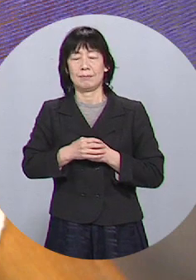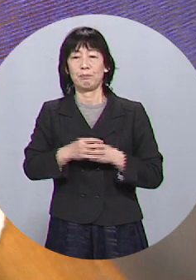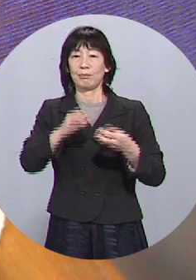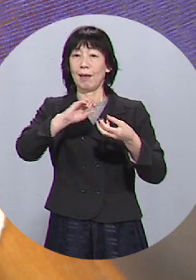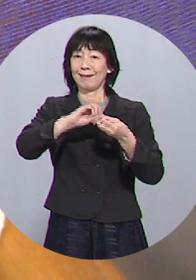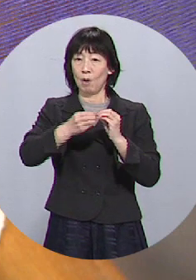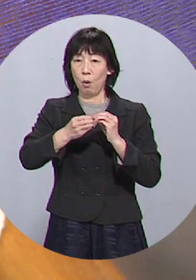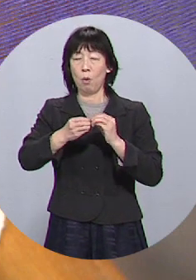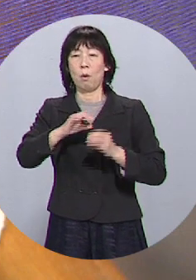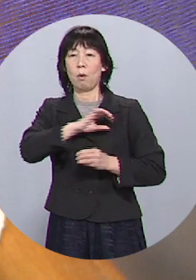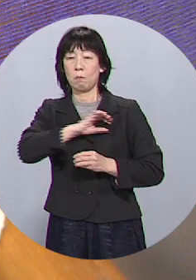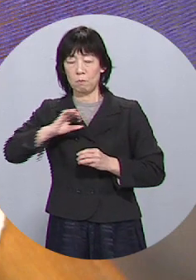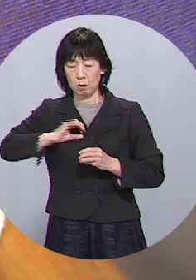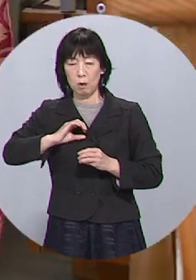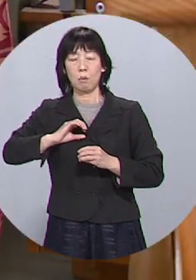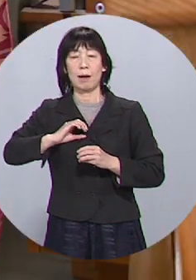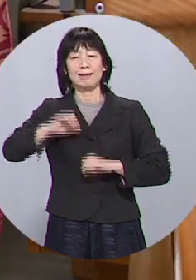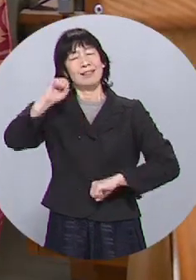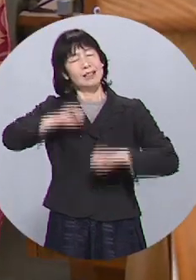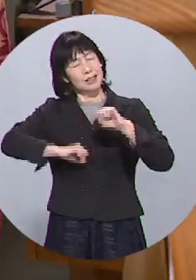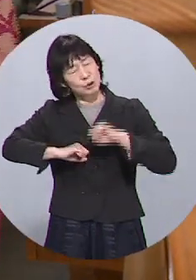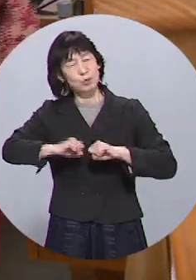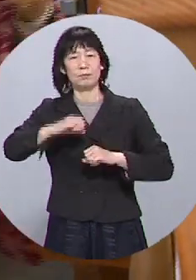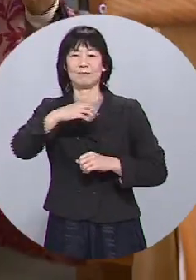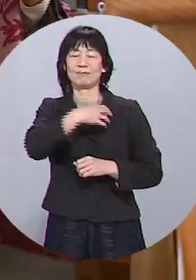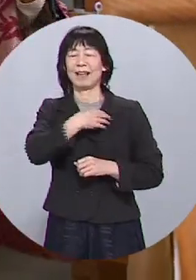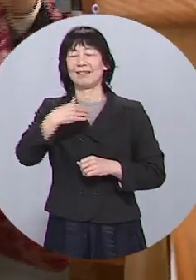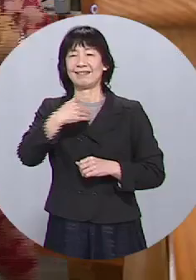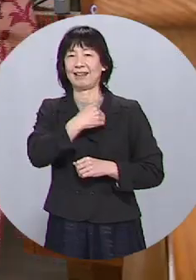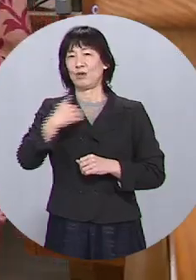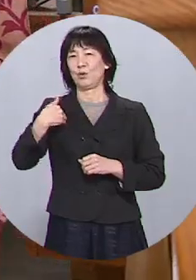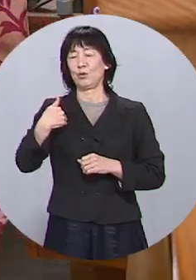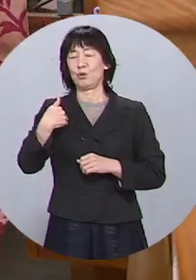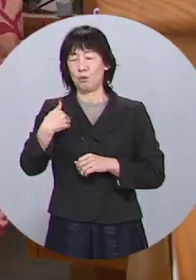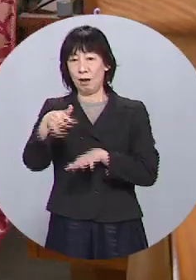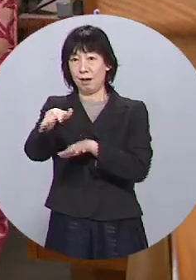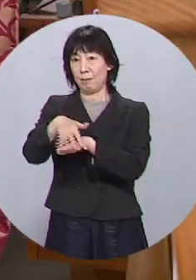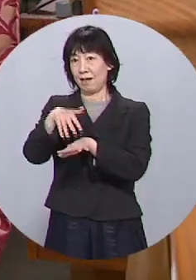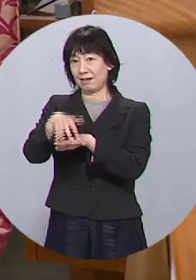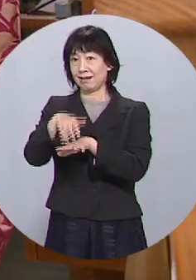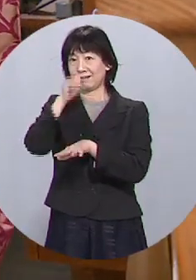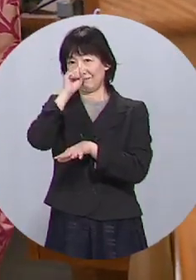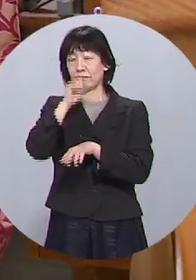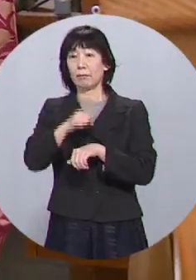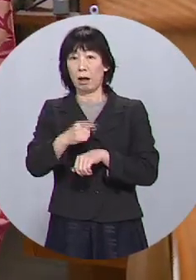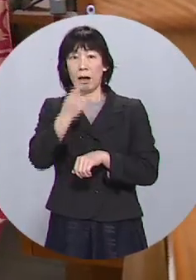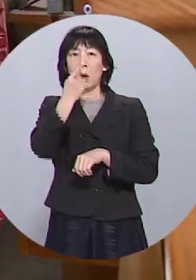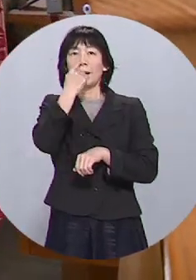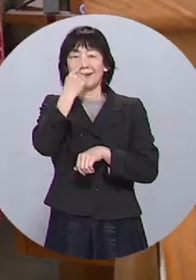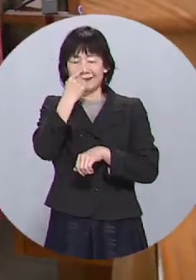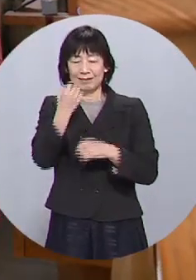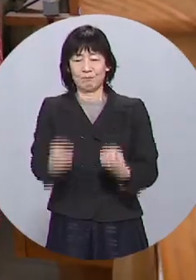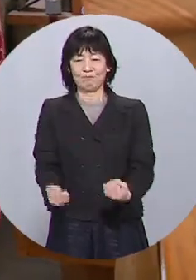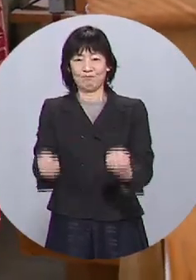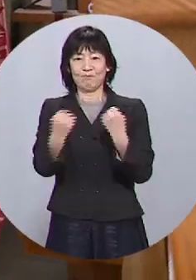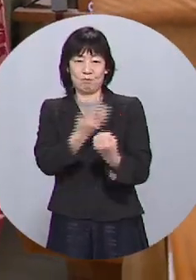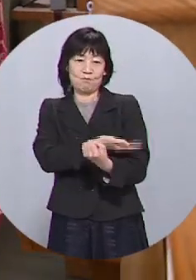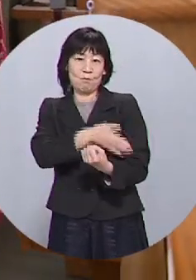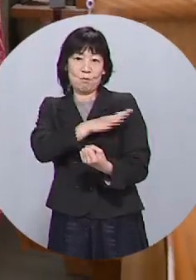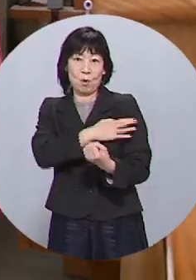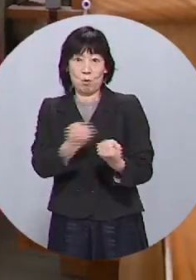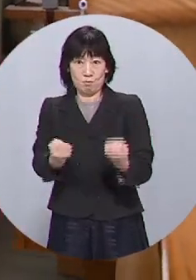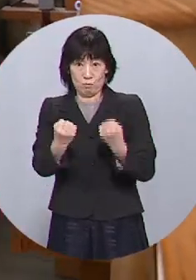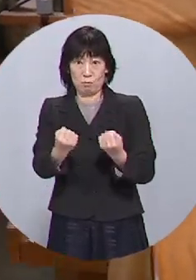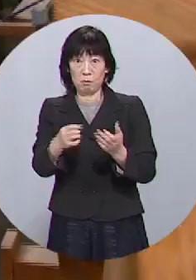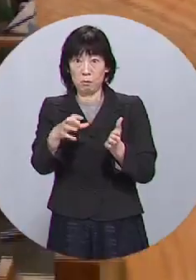仙の最大の魅力なので。 じゃあ例えば、うん、筋肉の柄があっても 、もちろんです。 お マッスル銘仙で。 マッ